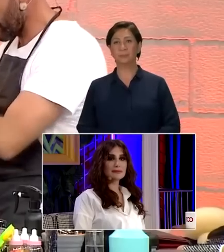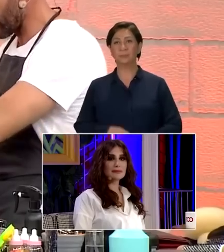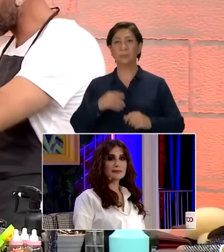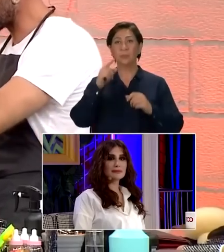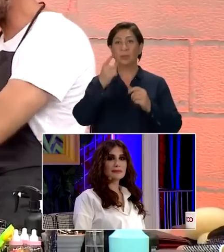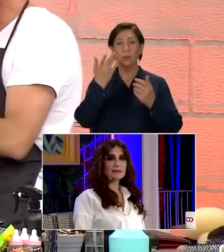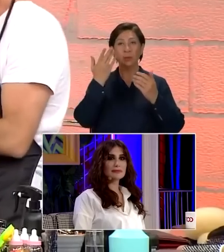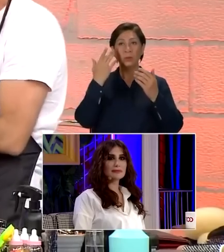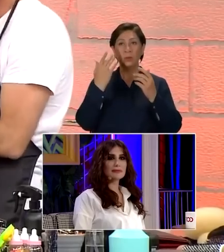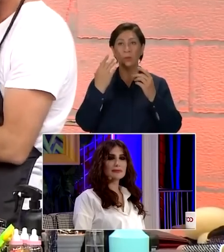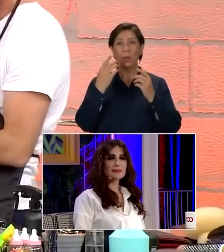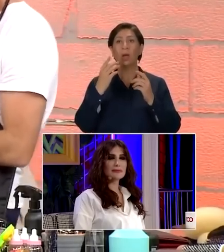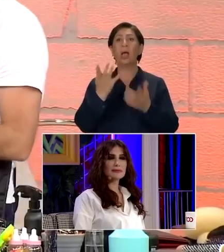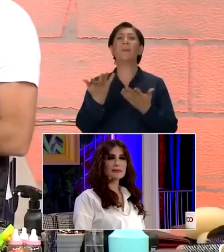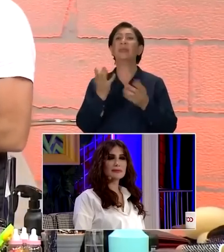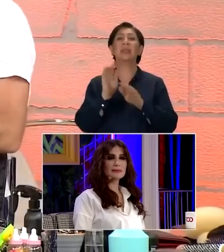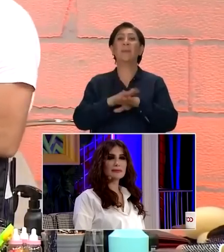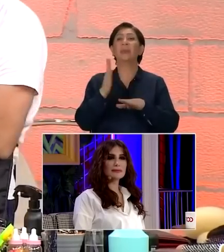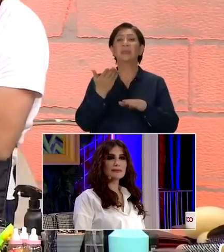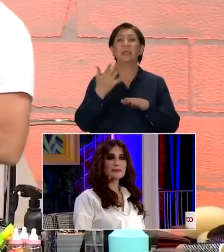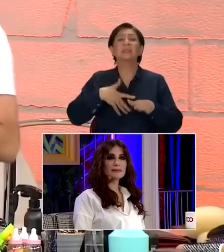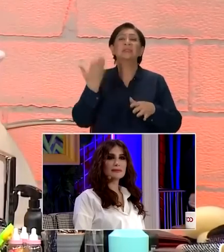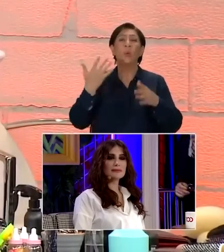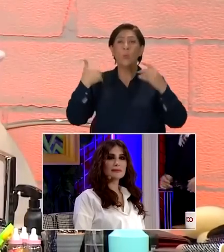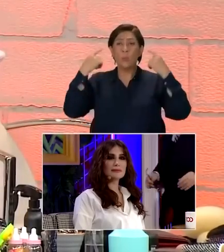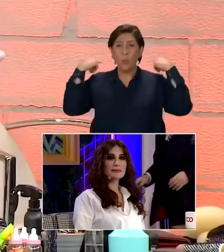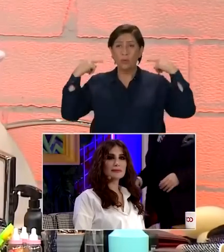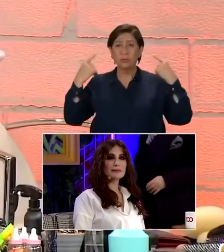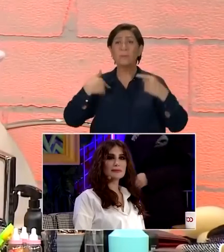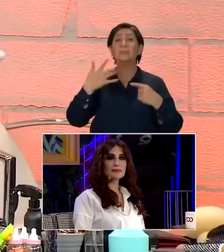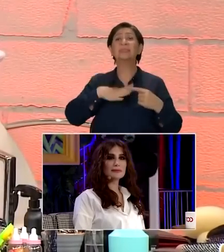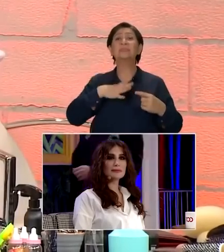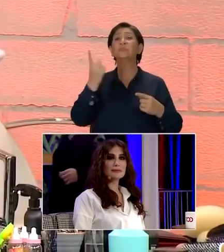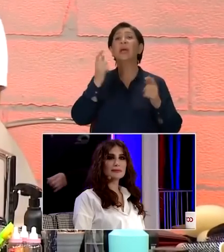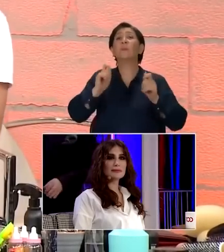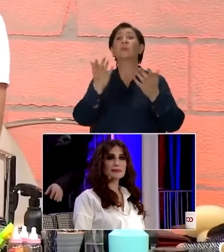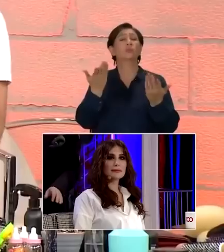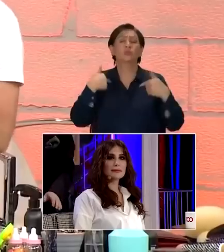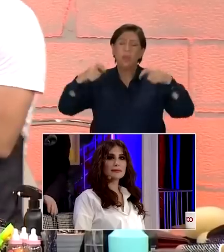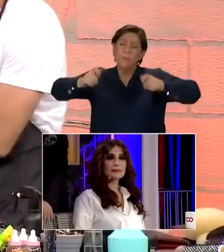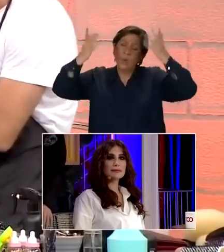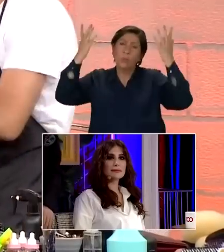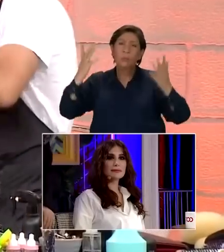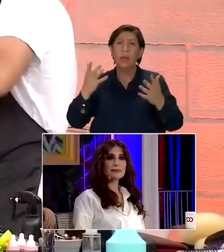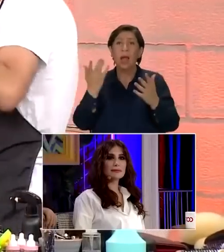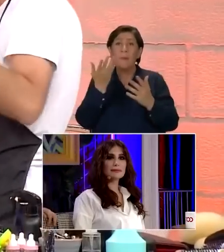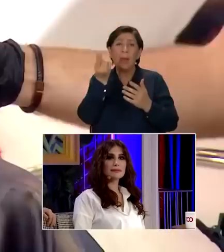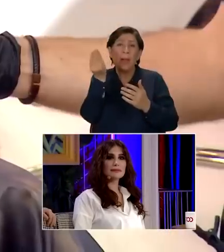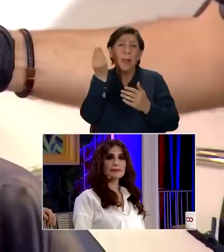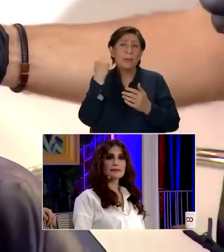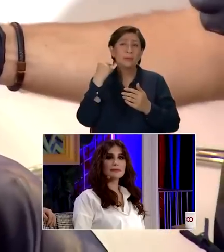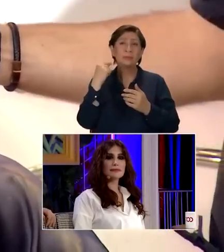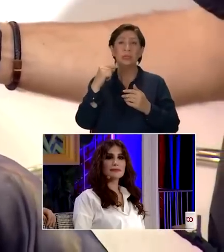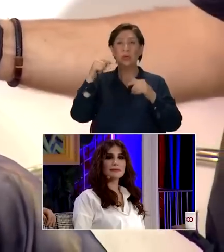Boynuzum nerede? Yapmadım boynuz. Ama neden? Yapmadım istemiyorum boynuzu. Ama neden benim istediğim hiçbir şey olmuyor? Yapmıyorum bugün de yapmıyorum. Boynuz, hayır ama boynuz. Küçücük bir şey